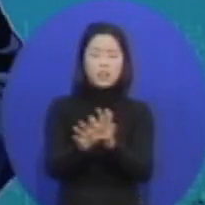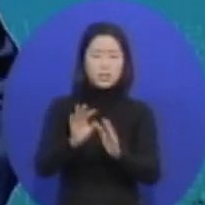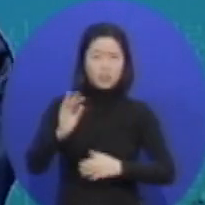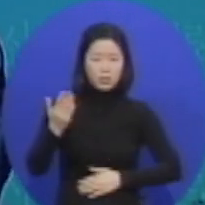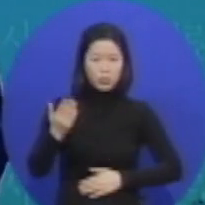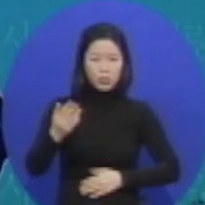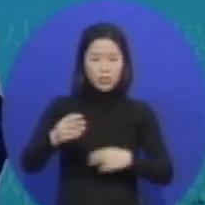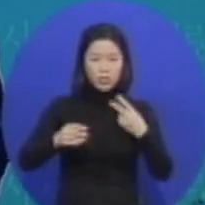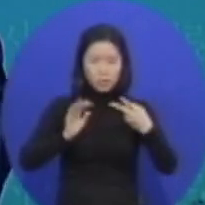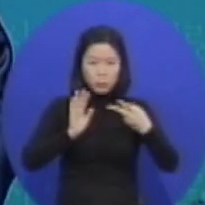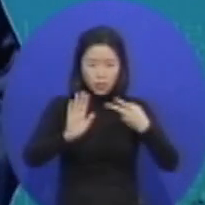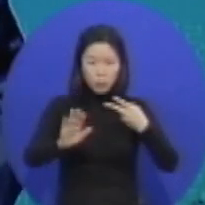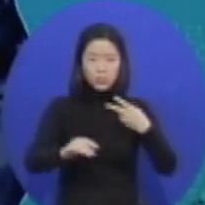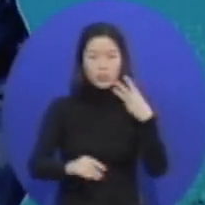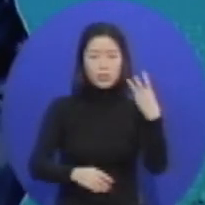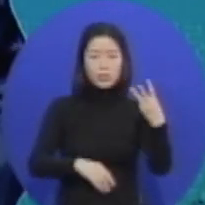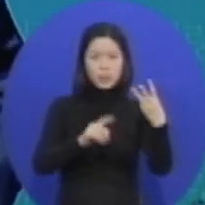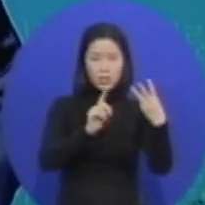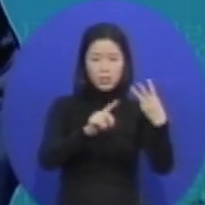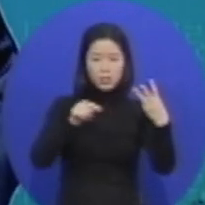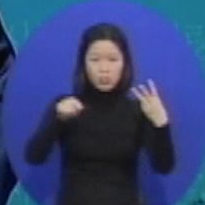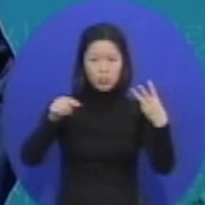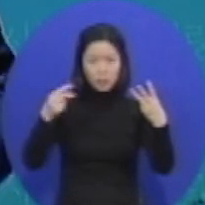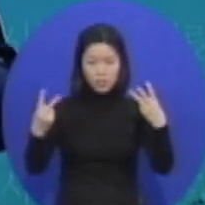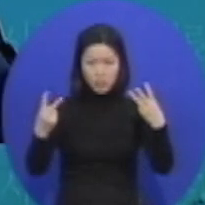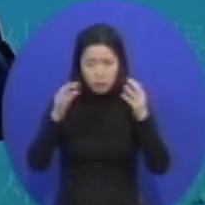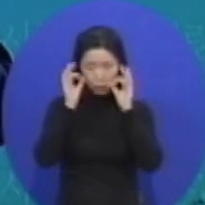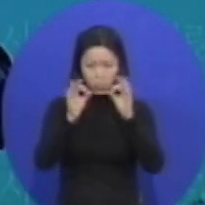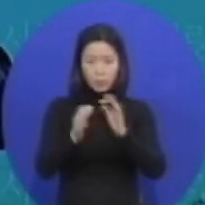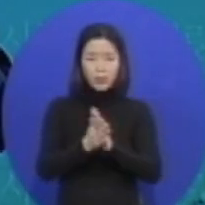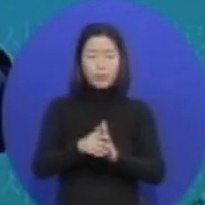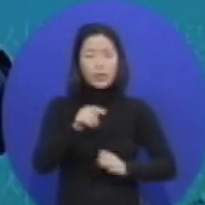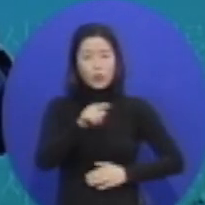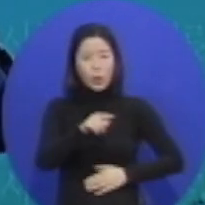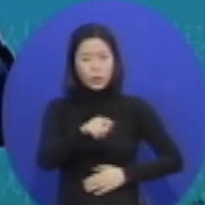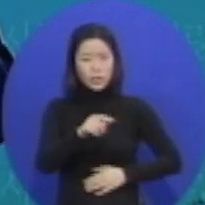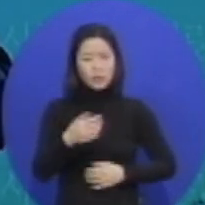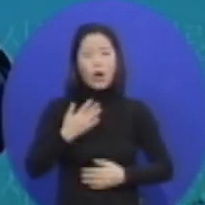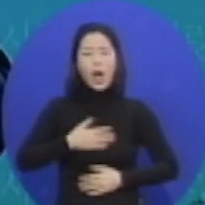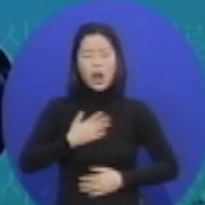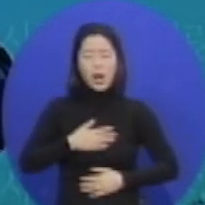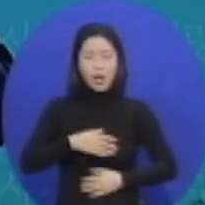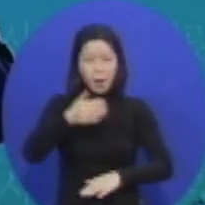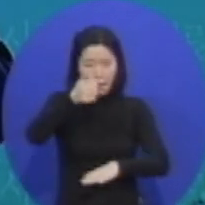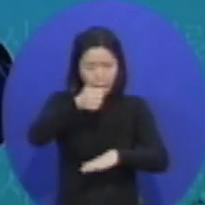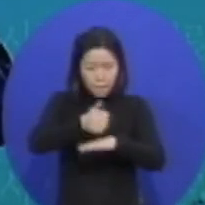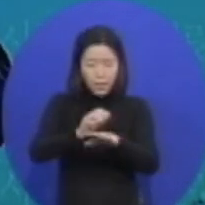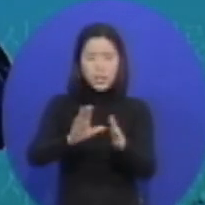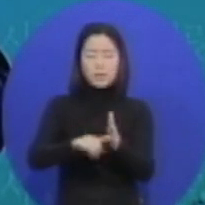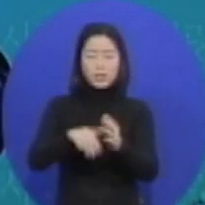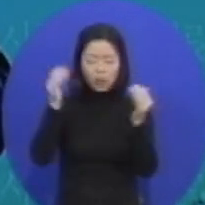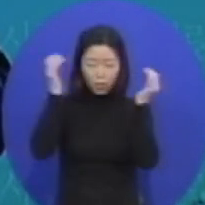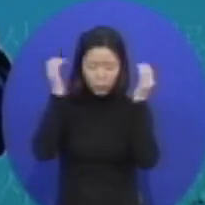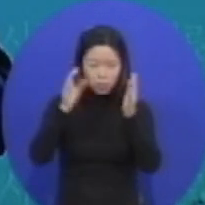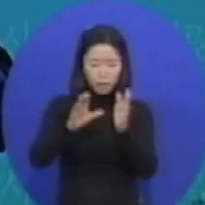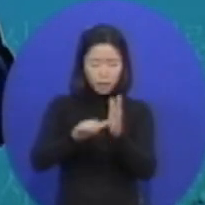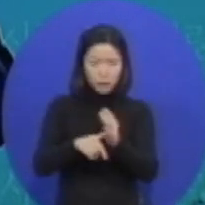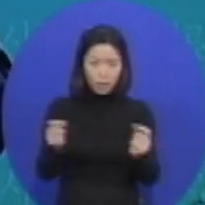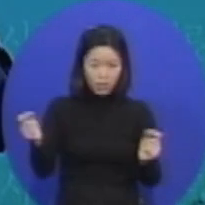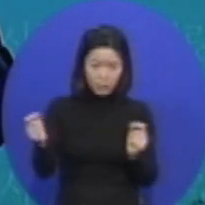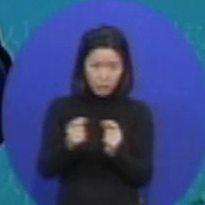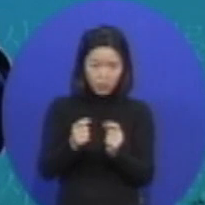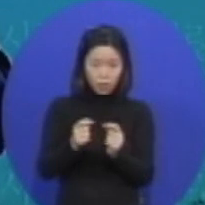디모데후서 3장 1절에 1절 2절 말씀에 보면 너는 이것을 알라 말세에 고통하는 때가 이르러